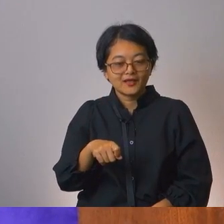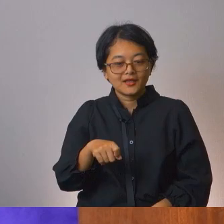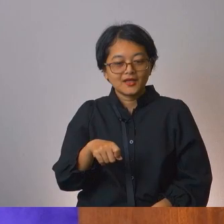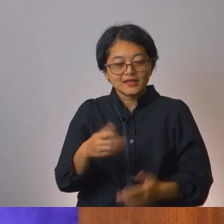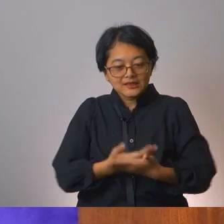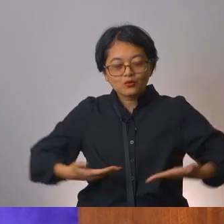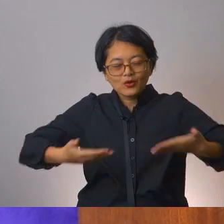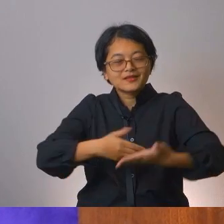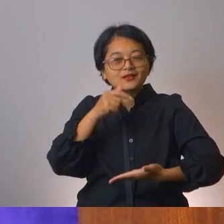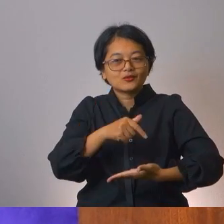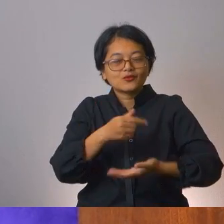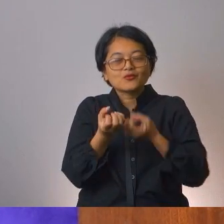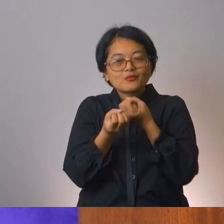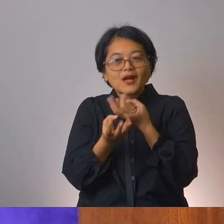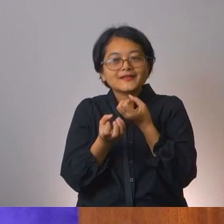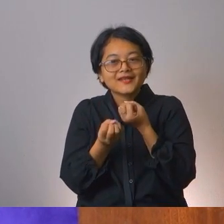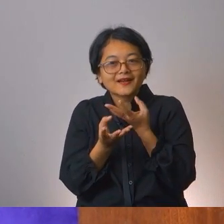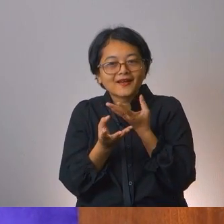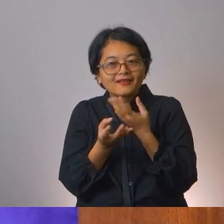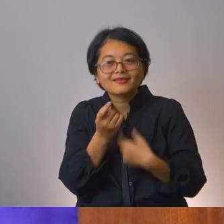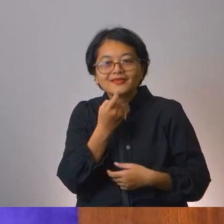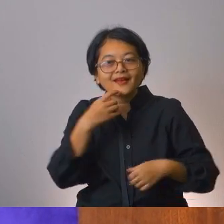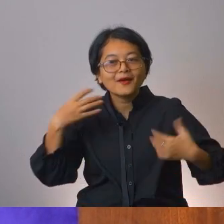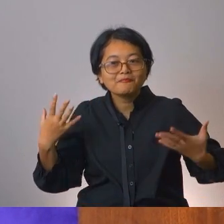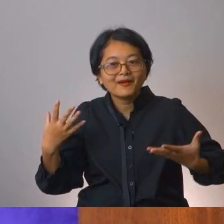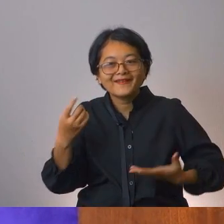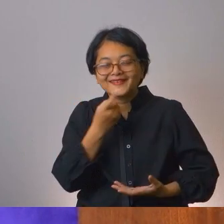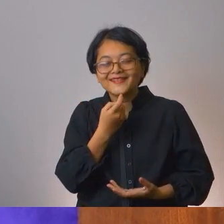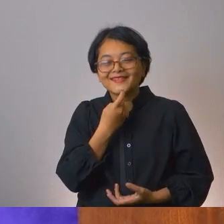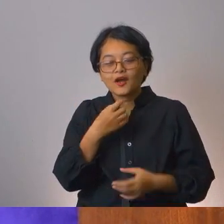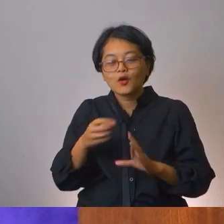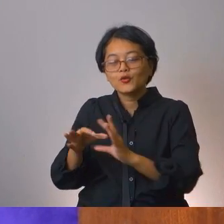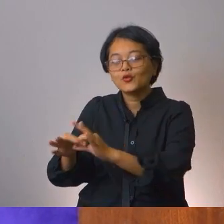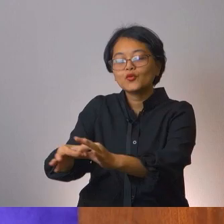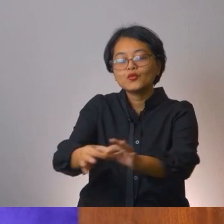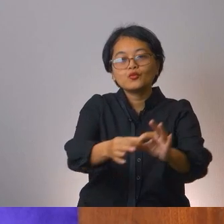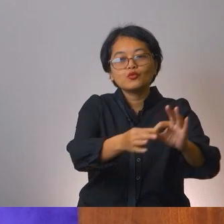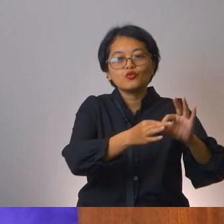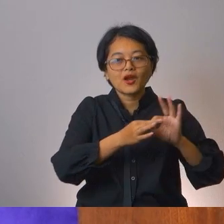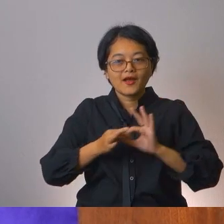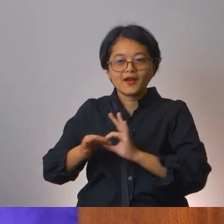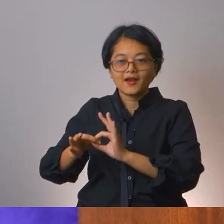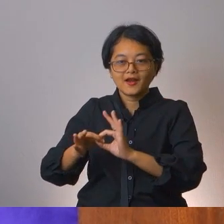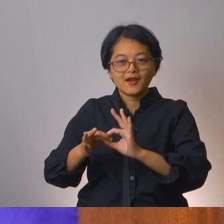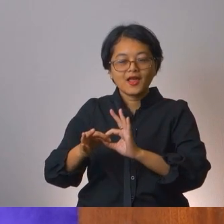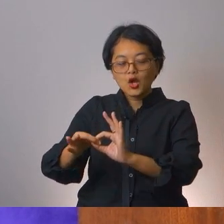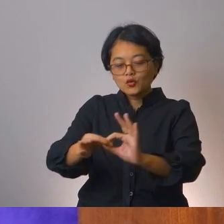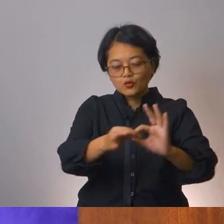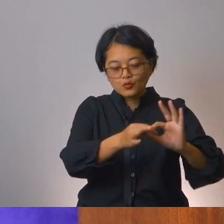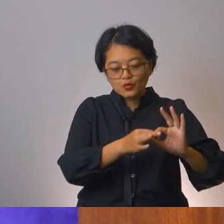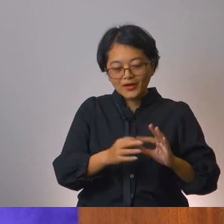bahwa relasi mereka dengan Tuhan bukan relasi budak,